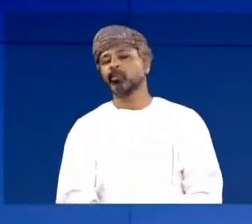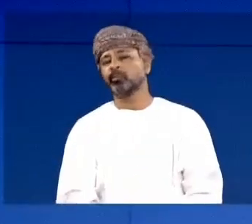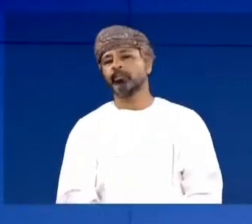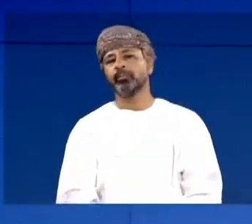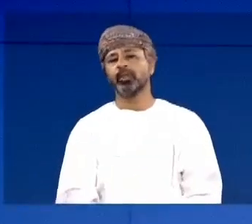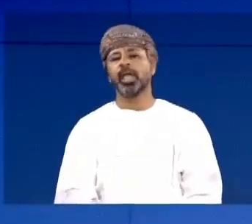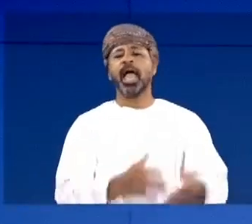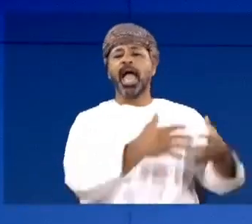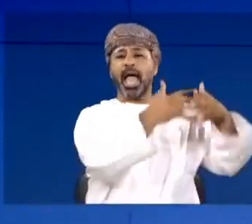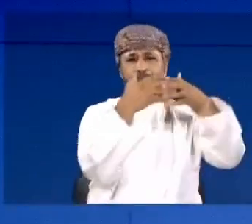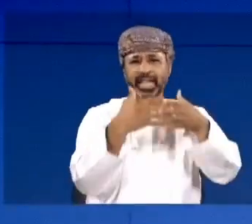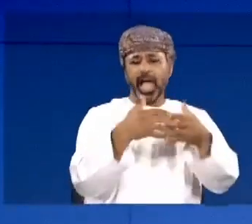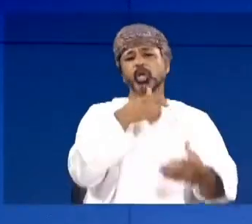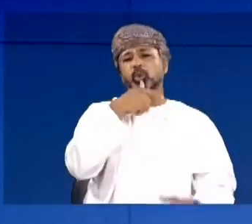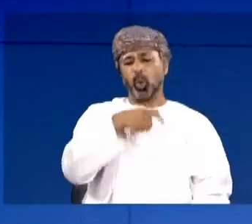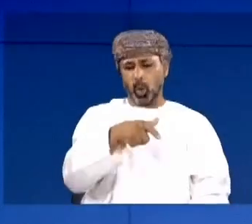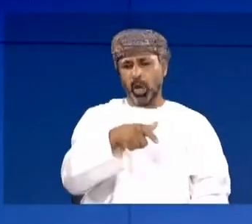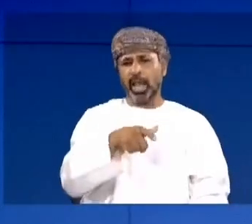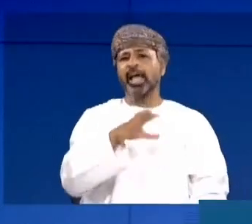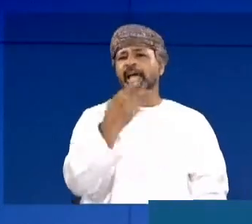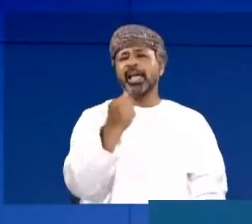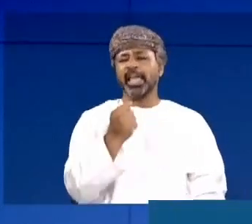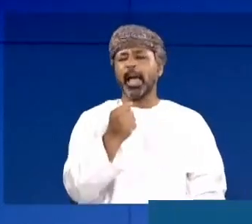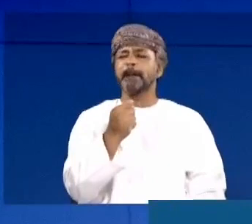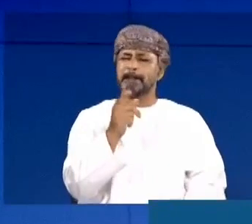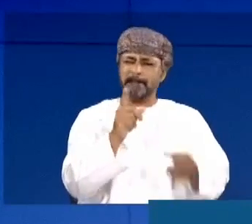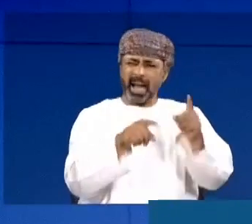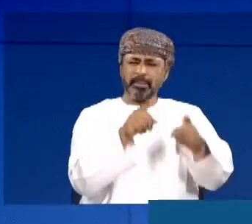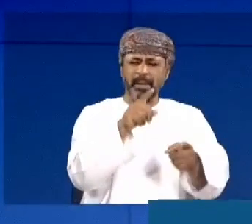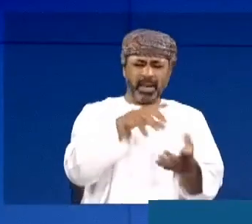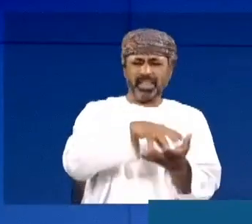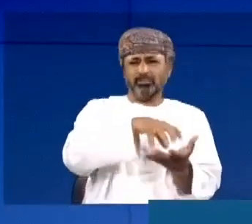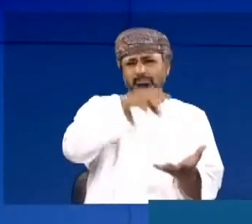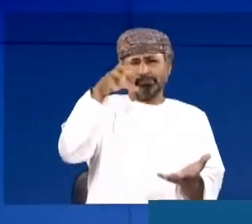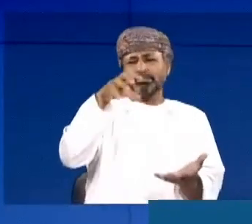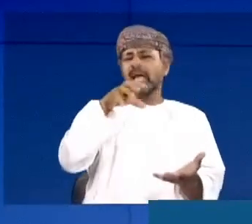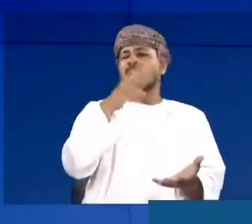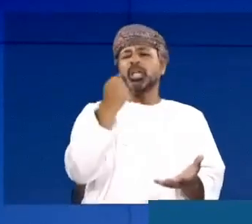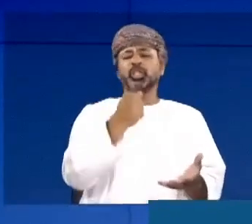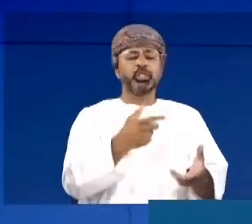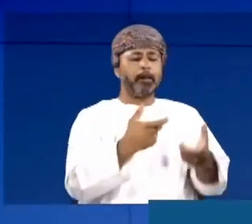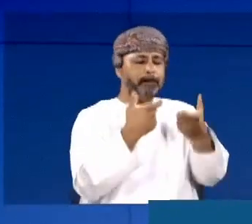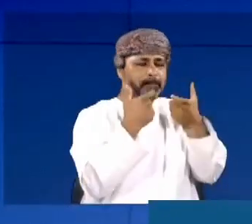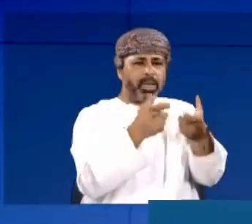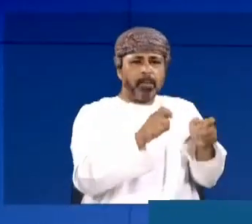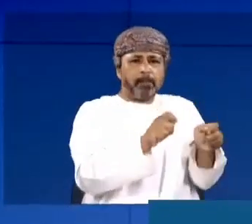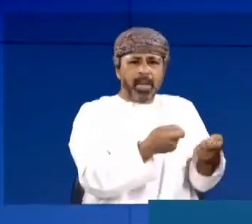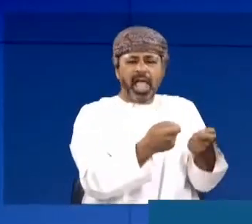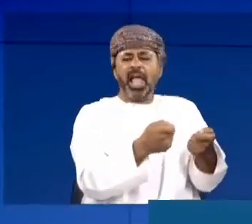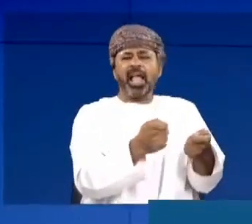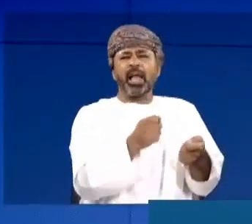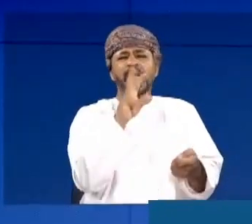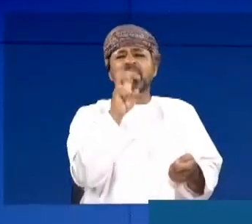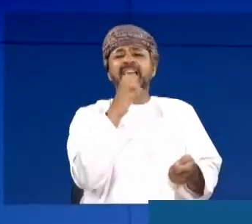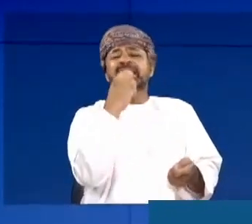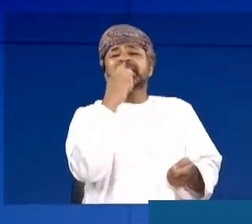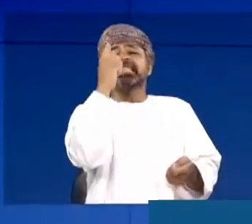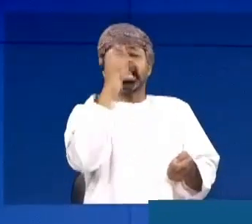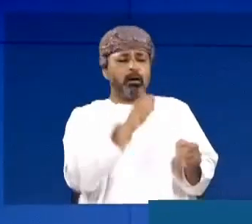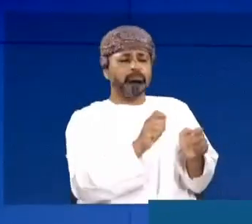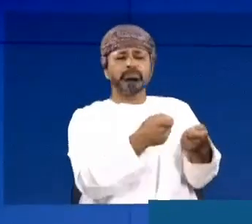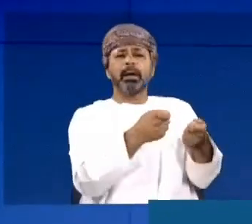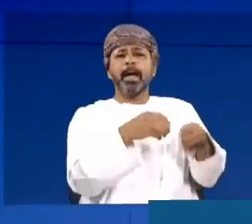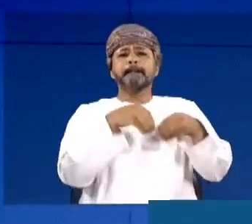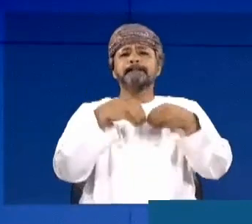قالت الولايات المتحدة إنها رفعت جزئيا ولمدة عام واحد الحظر الذي تفرضه منذ أكثر من 30 عاما على